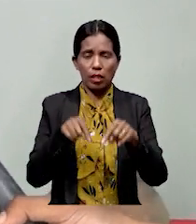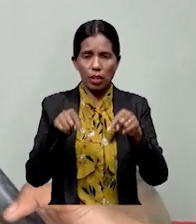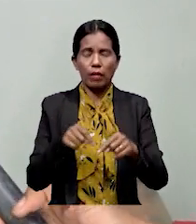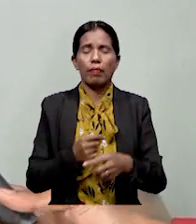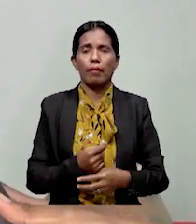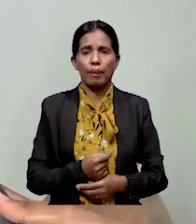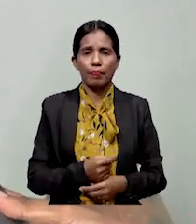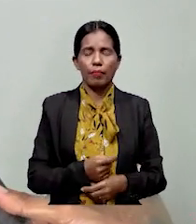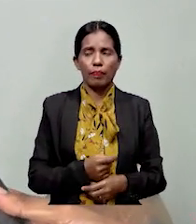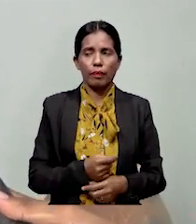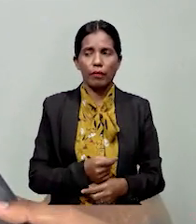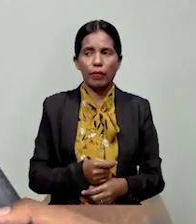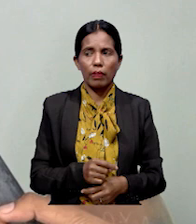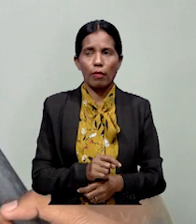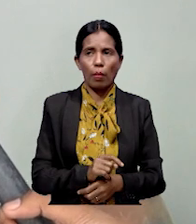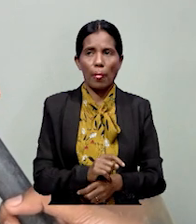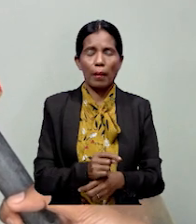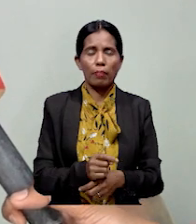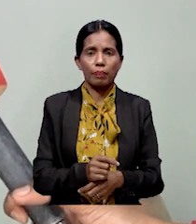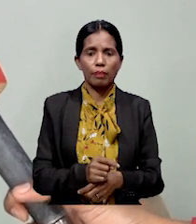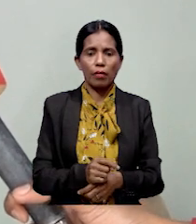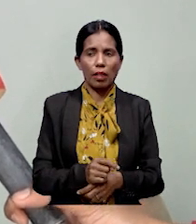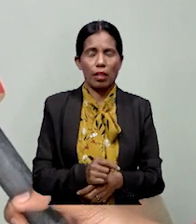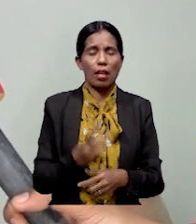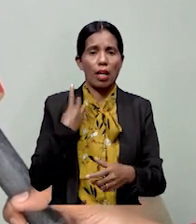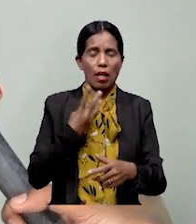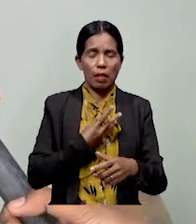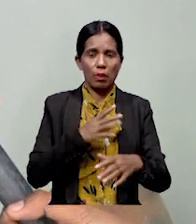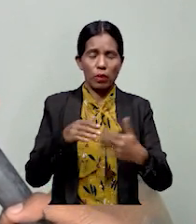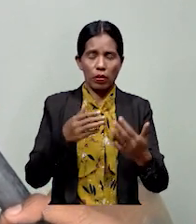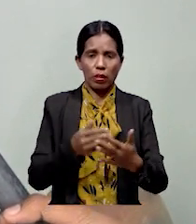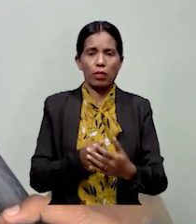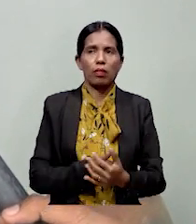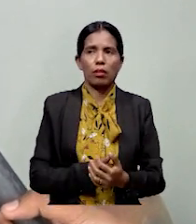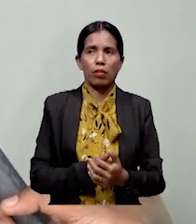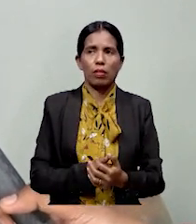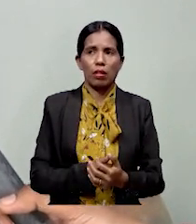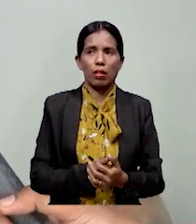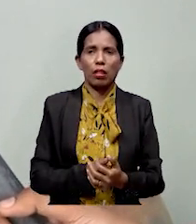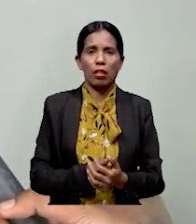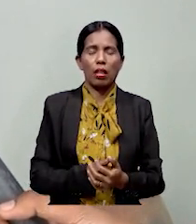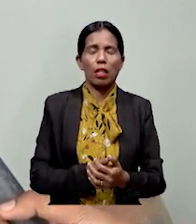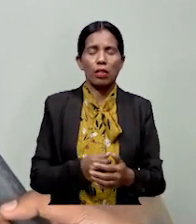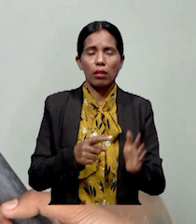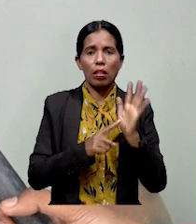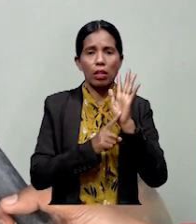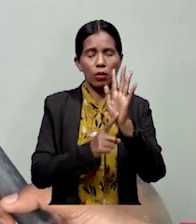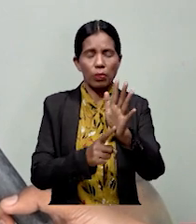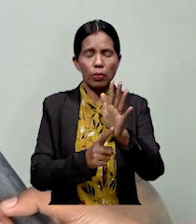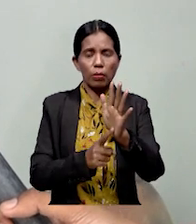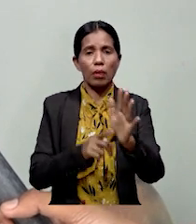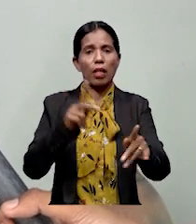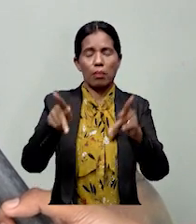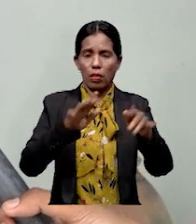obras missionaris pontificias ne atu hamuris iha sarani sirania